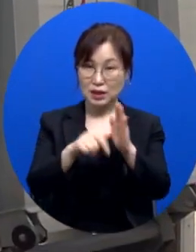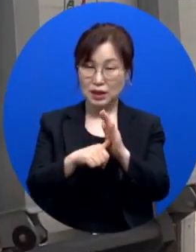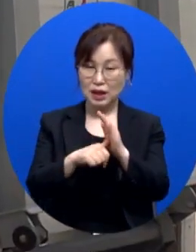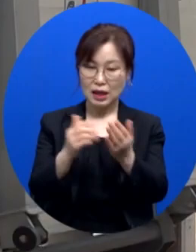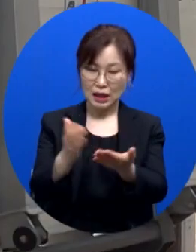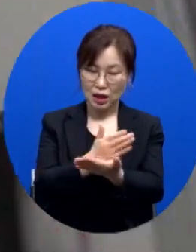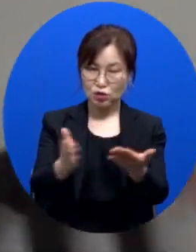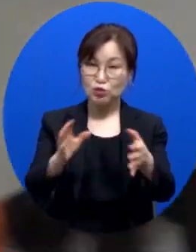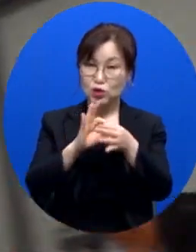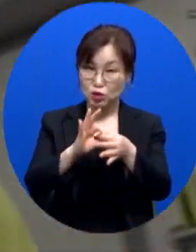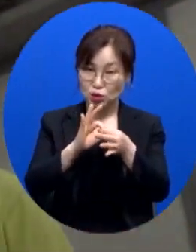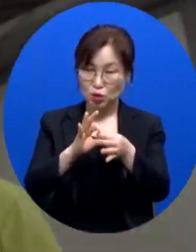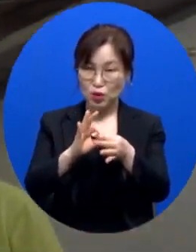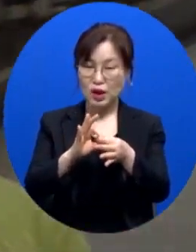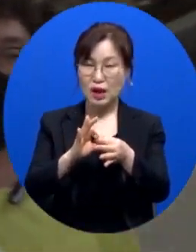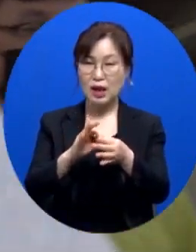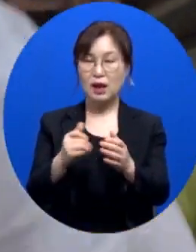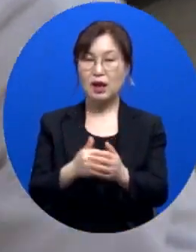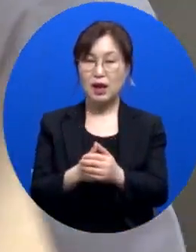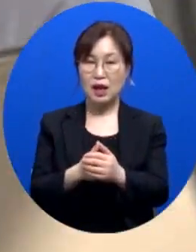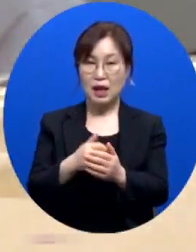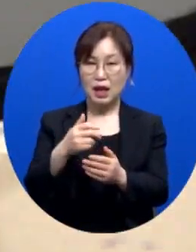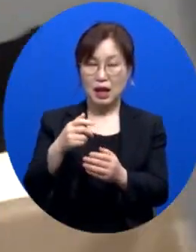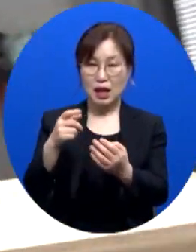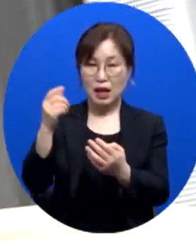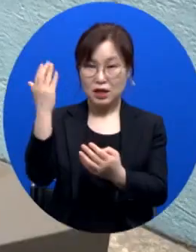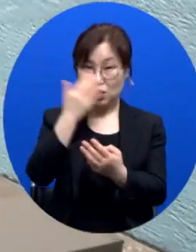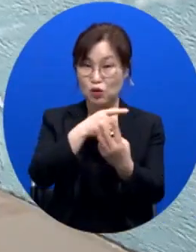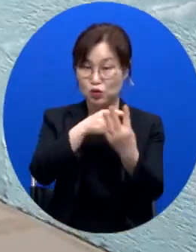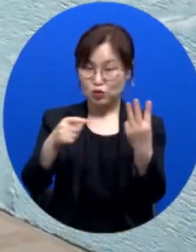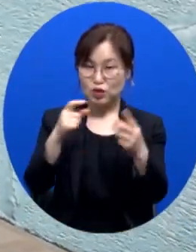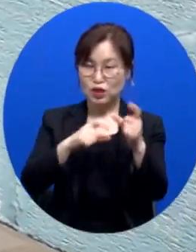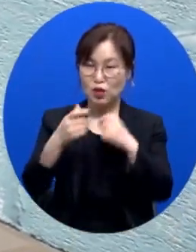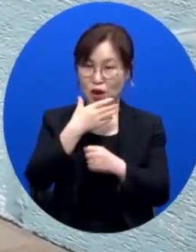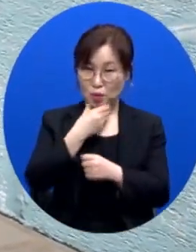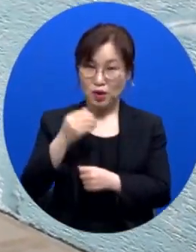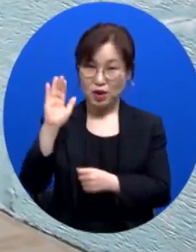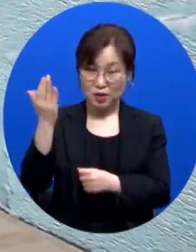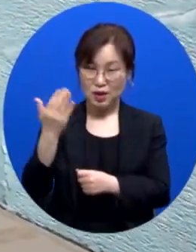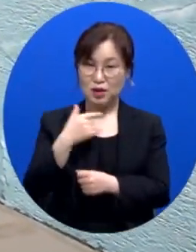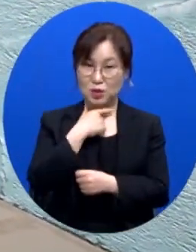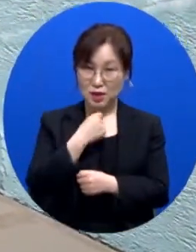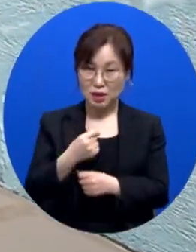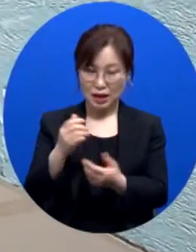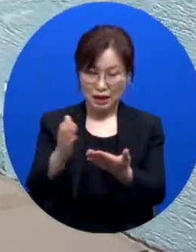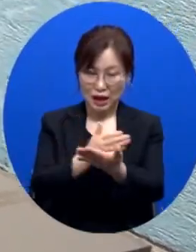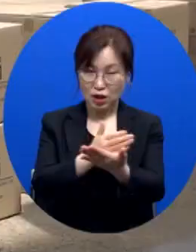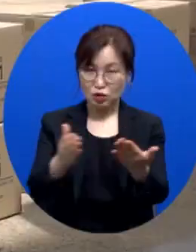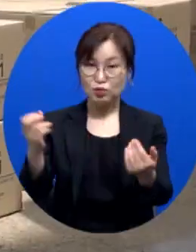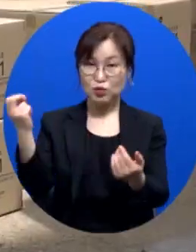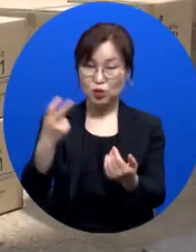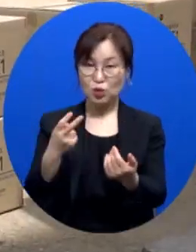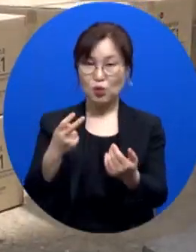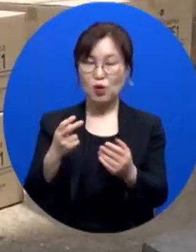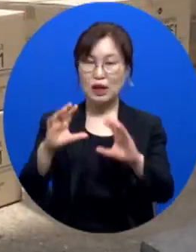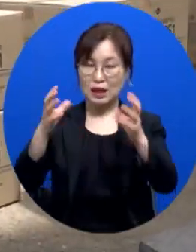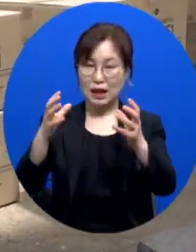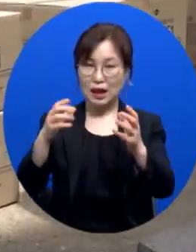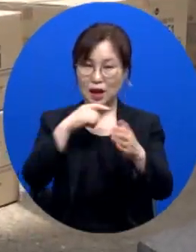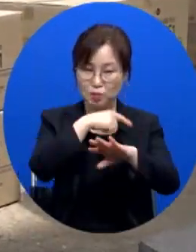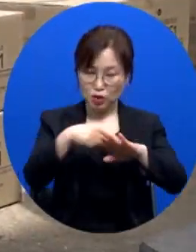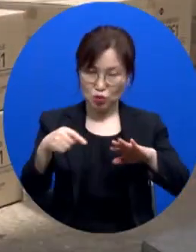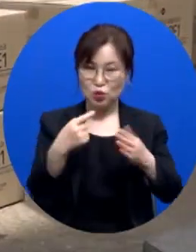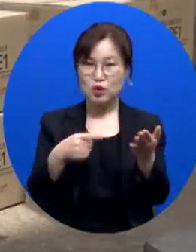청주시 기독교 연합회 가 청주를 더 행복하게 하는 계기가 되길 바란다 며 나눔 뿐만 아니라 나라와 민족을 위한